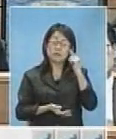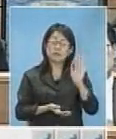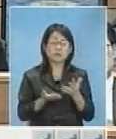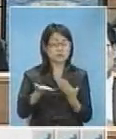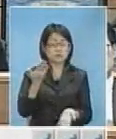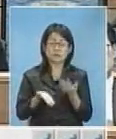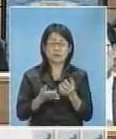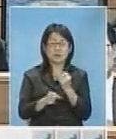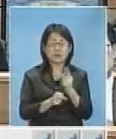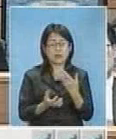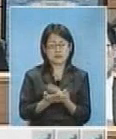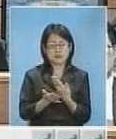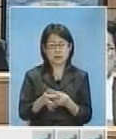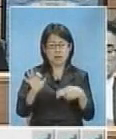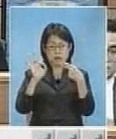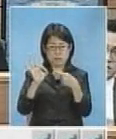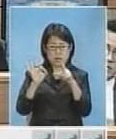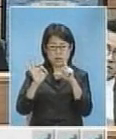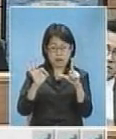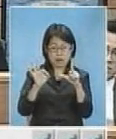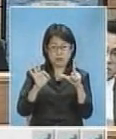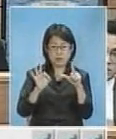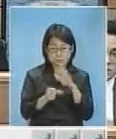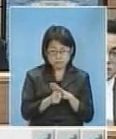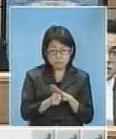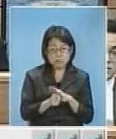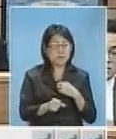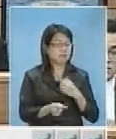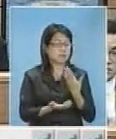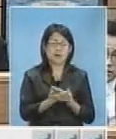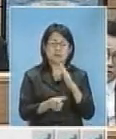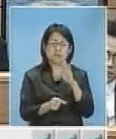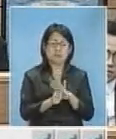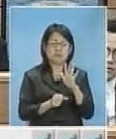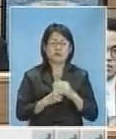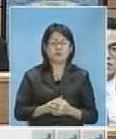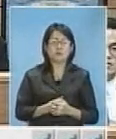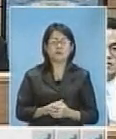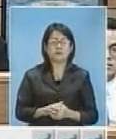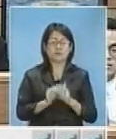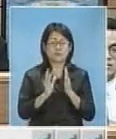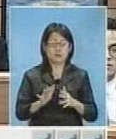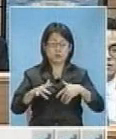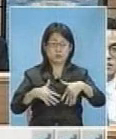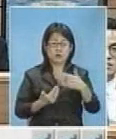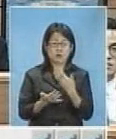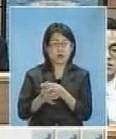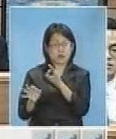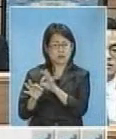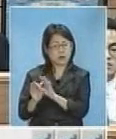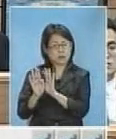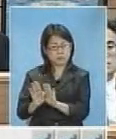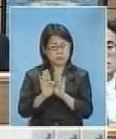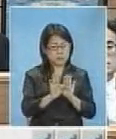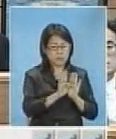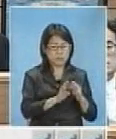างไร90,000 ล้านบาทไม่เพียงพอครับต่อการรับความเสี่ยงของพี่น้องประชาชนที่มีบัญชีเงินฝากและ